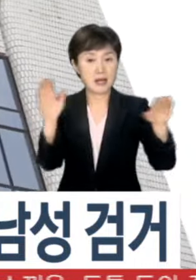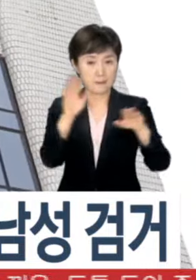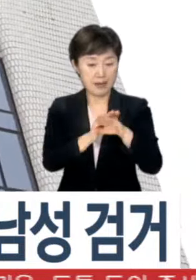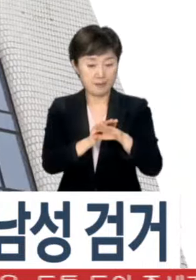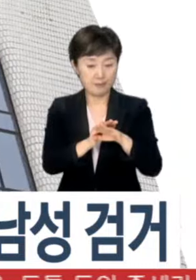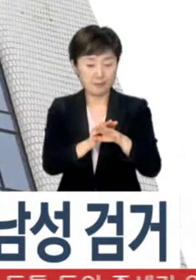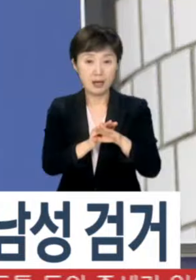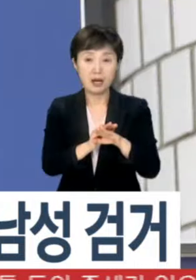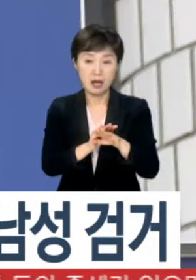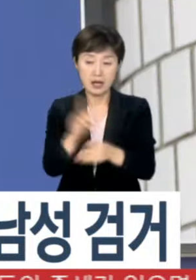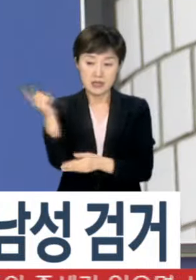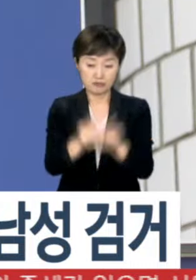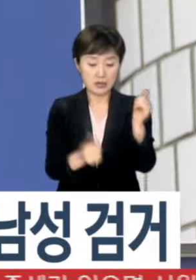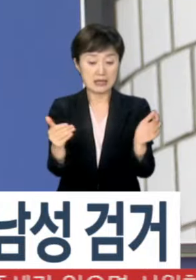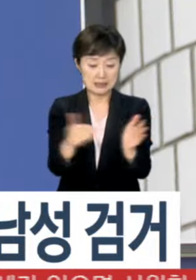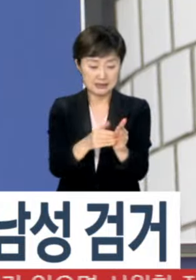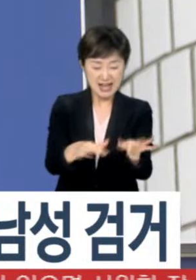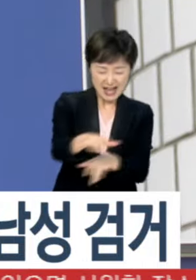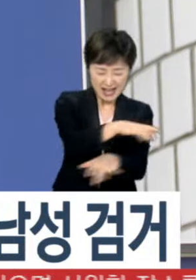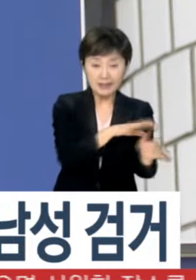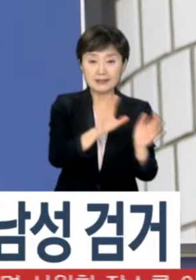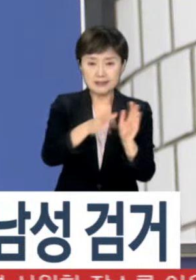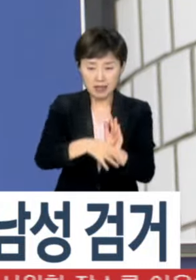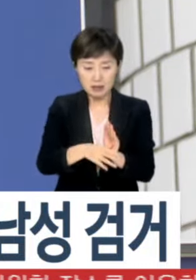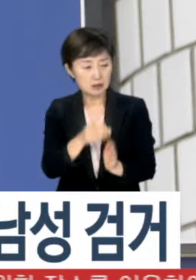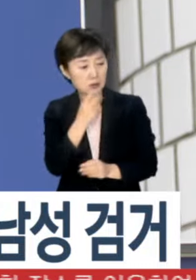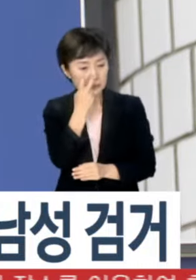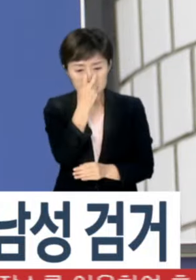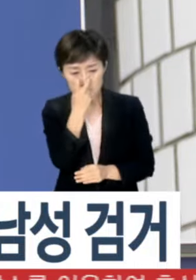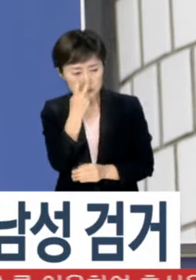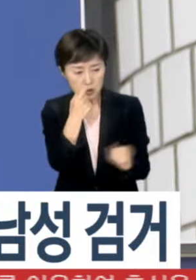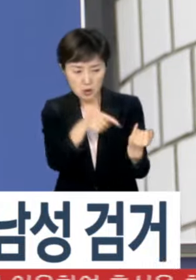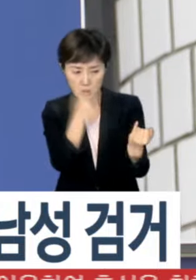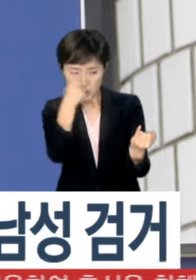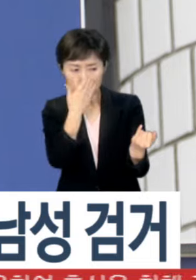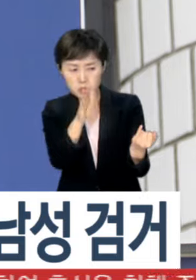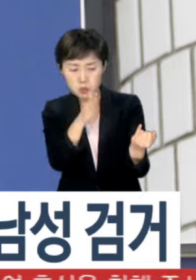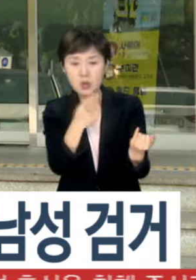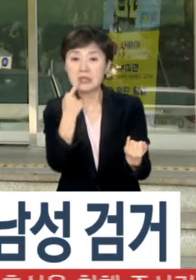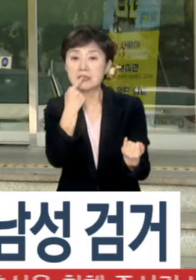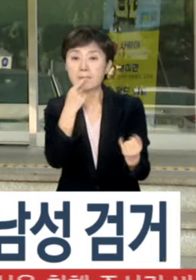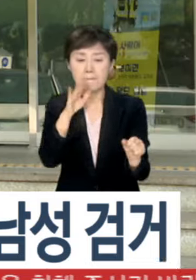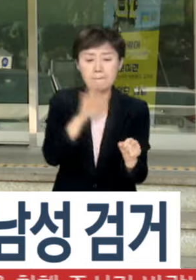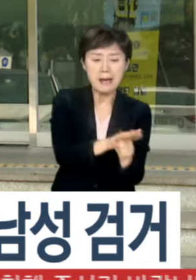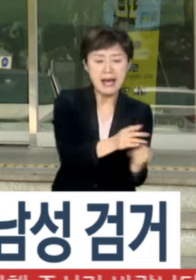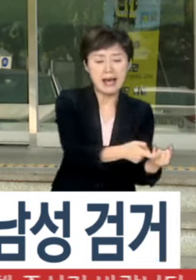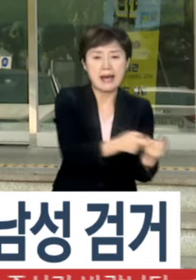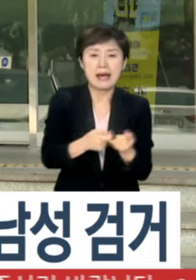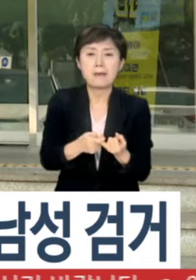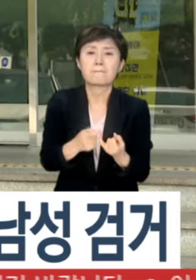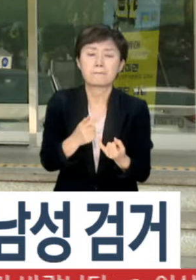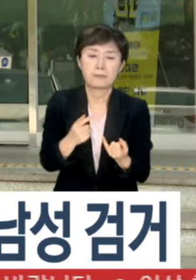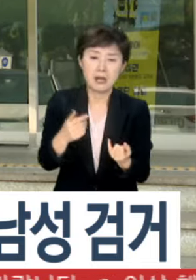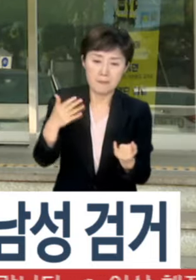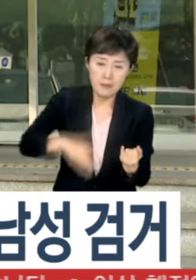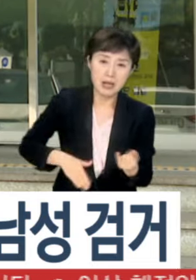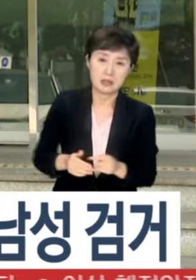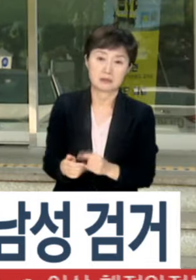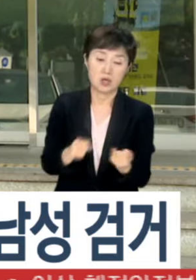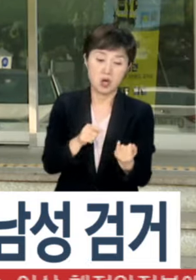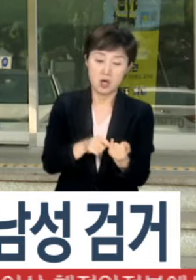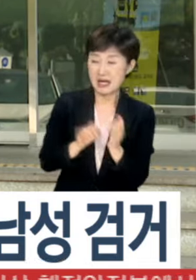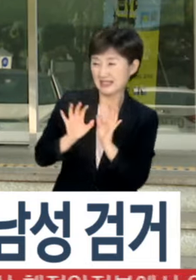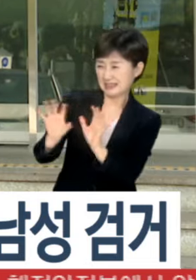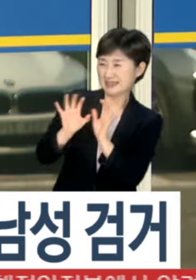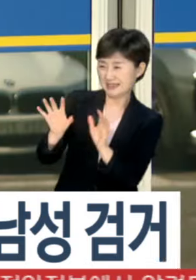경기가 끝나고 혼잡한 틈을 타 야구장 주차장에서 모르는 여성의 입을 맞고 납치하려 한 혐의를 받고 있습니다 아 피해